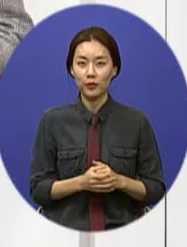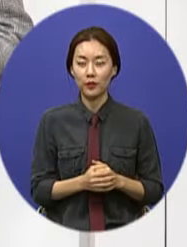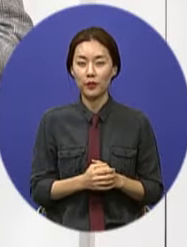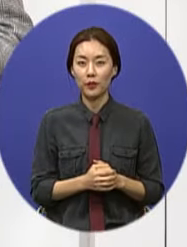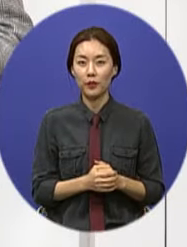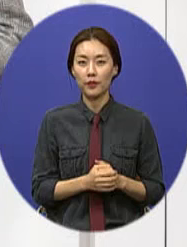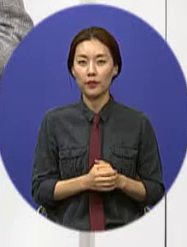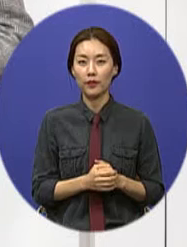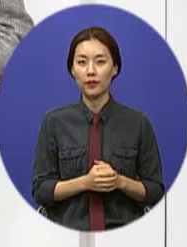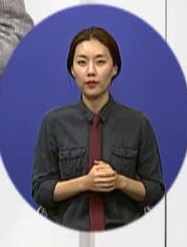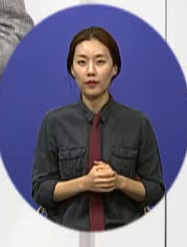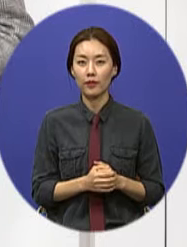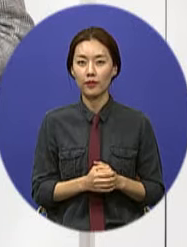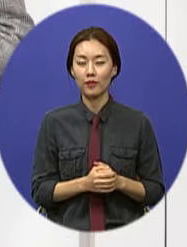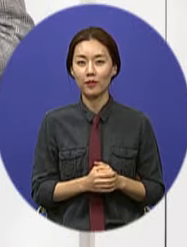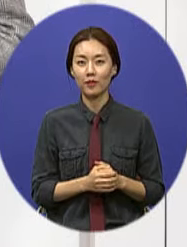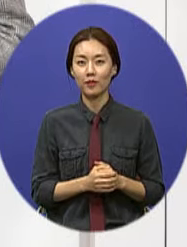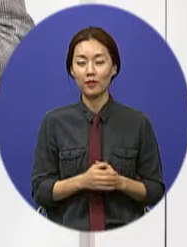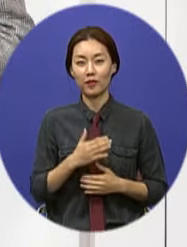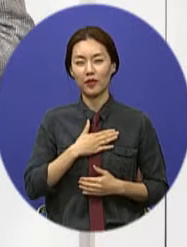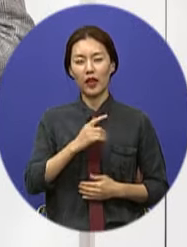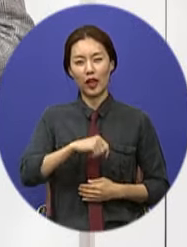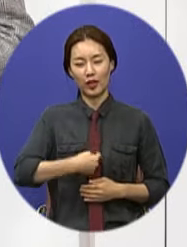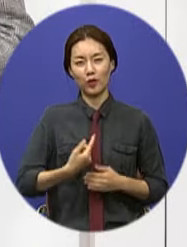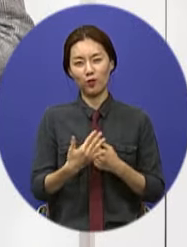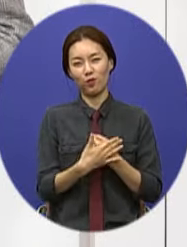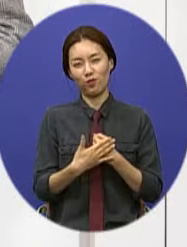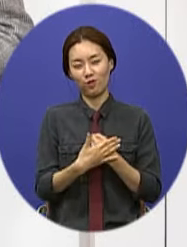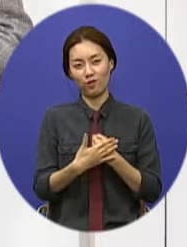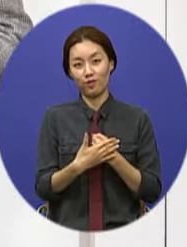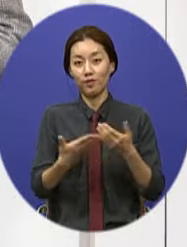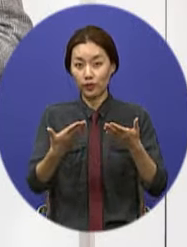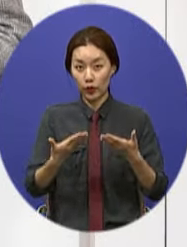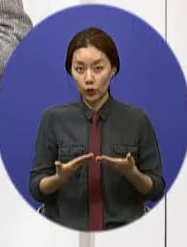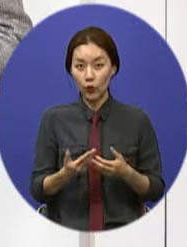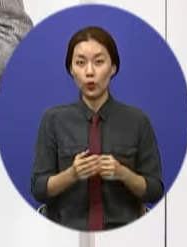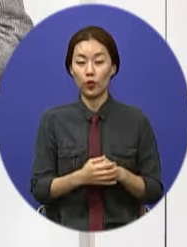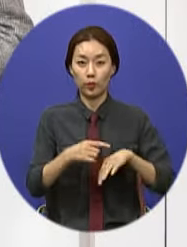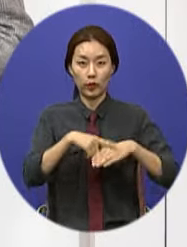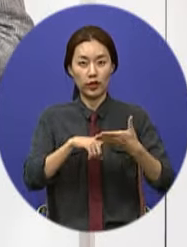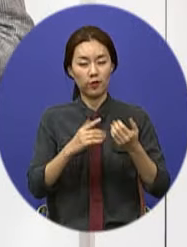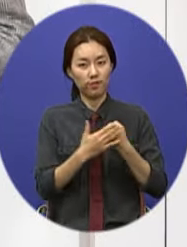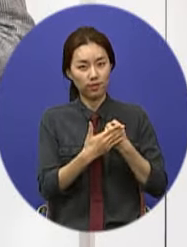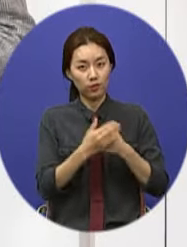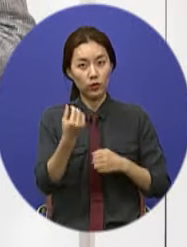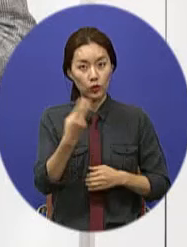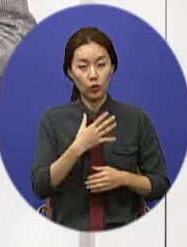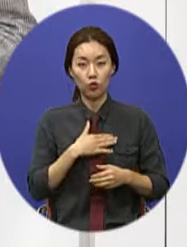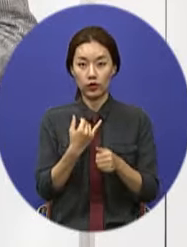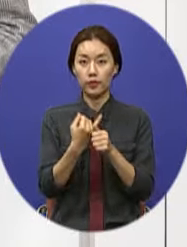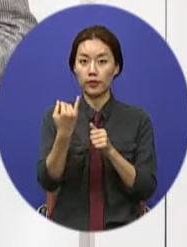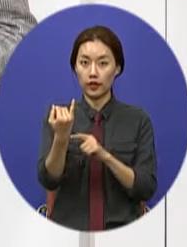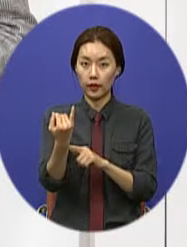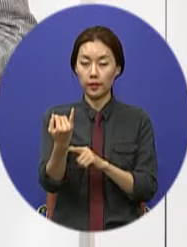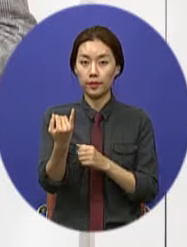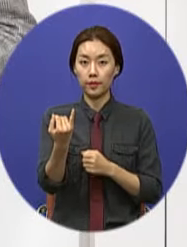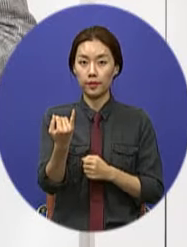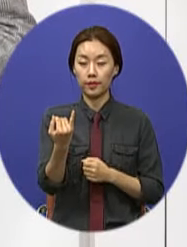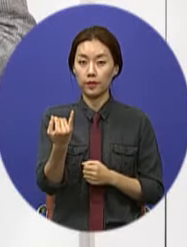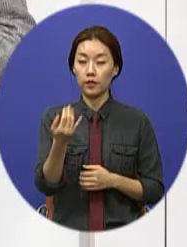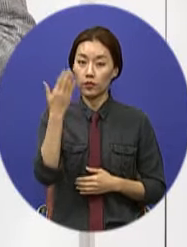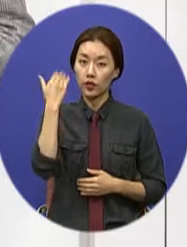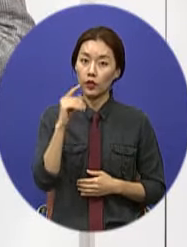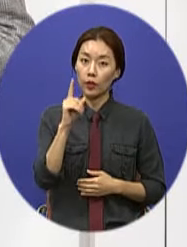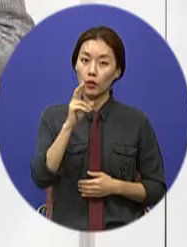그, 뭐 제 위안을 삼기도 하고 저희 집사람은 이 노래를 저번에